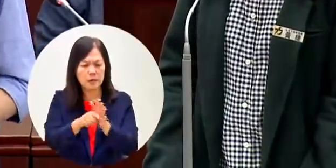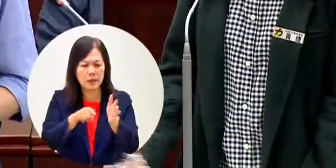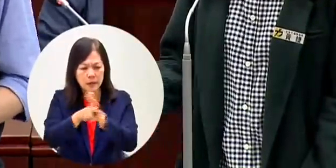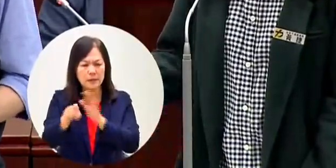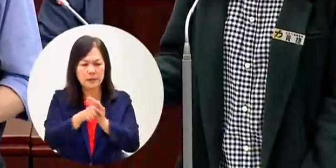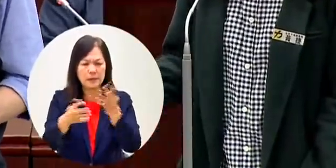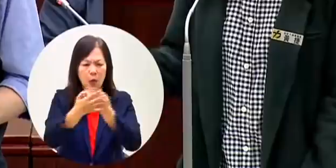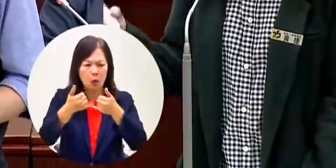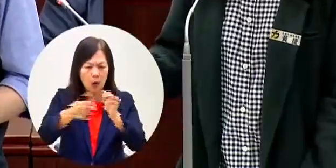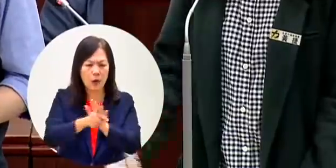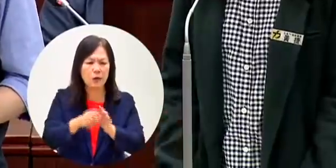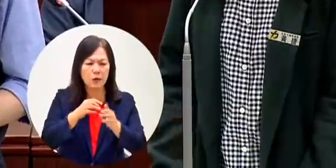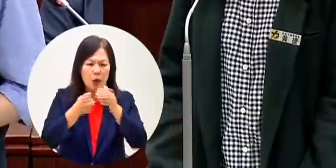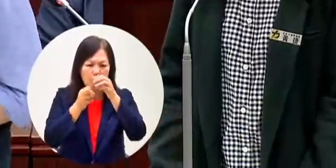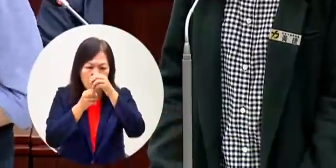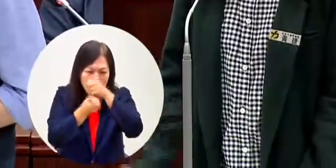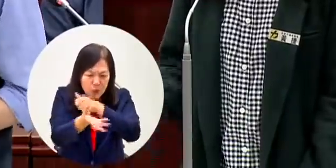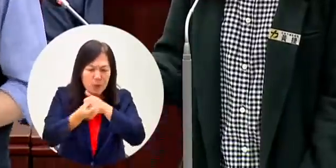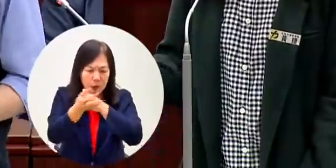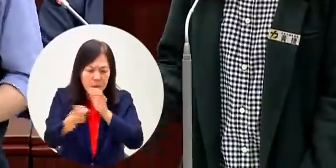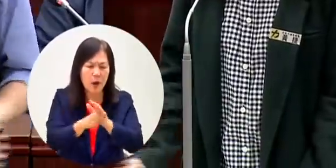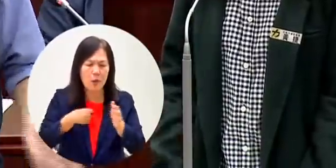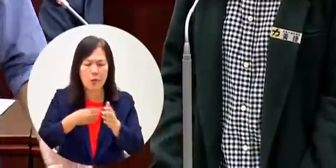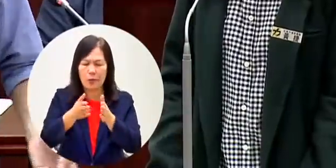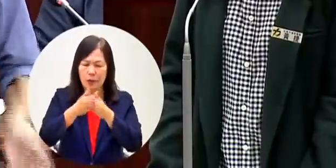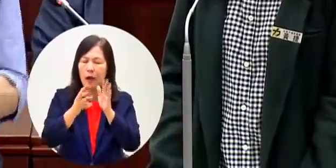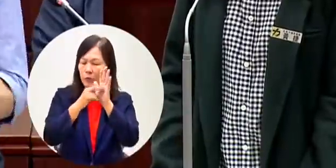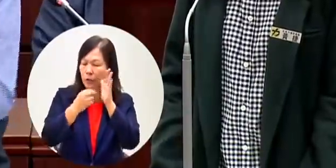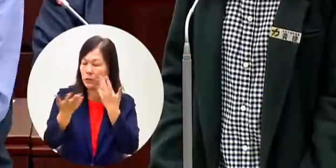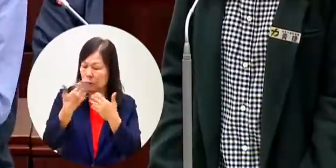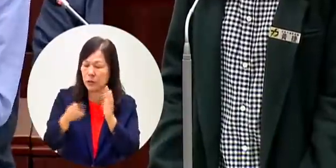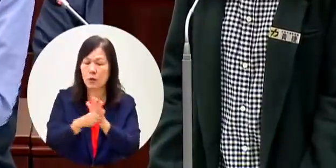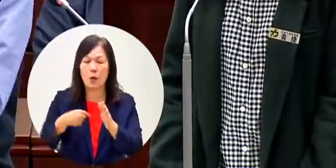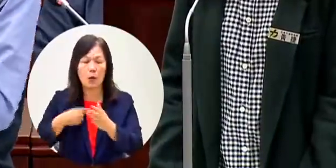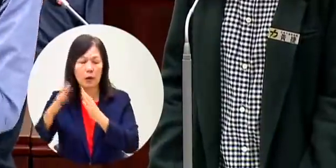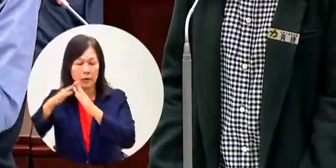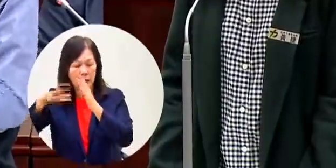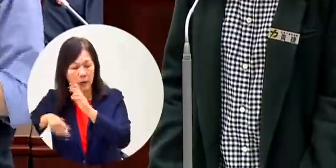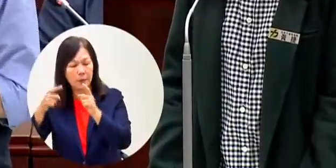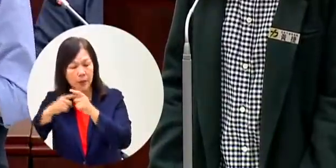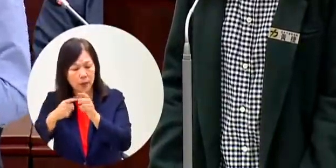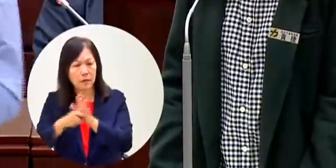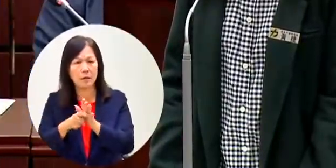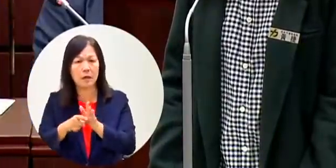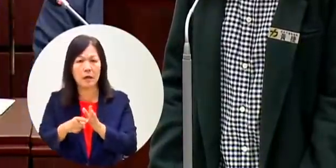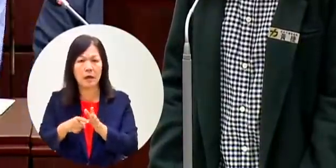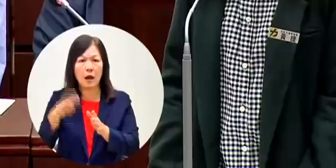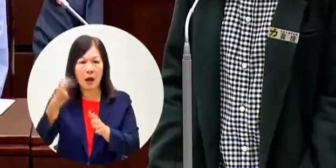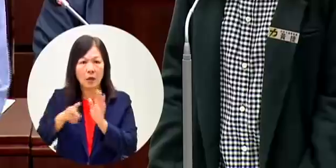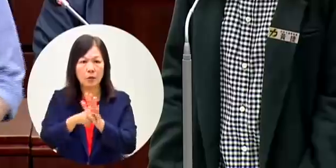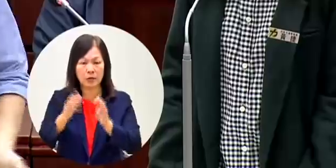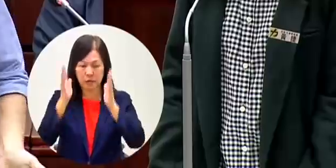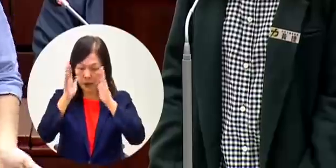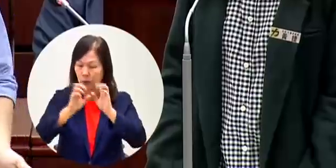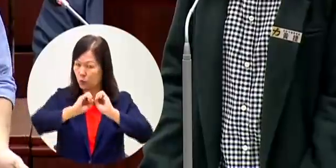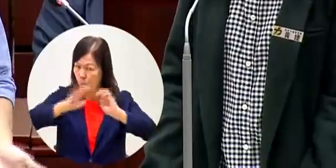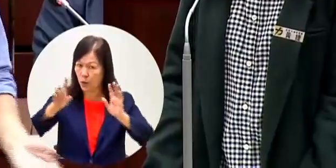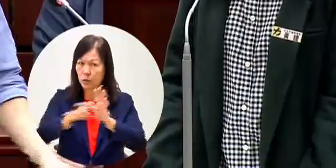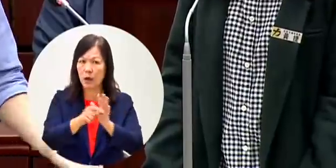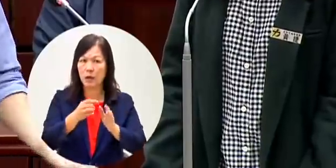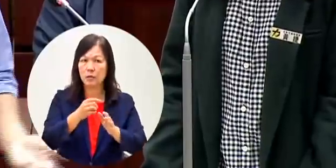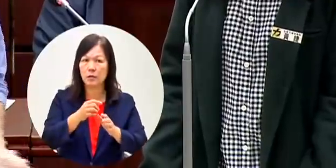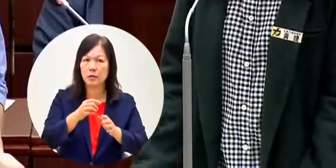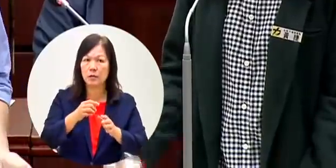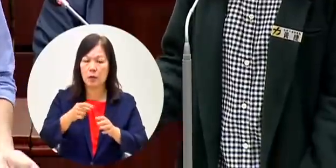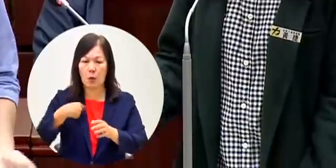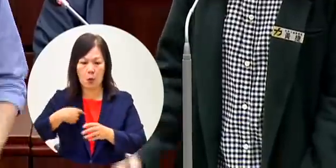清。 我们 家里面人绝对不可以带。 市长可不可以？ 而且我在这边正式宣布，局处长不可以被我家人带，怎么可以呢？这是